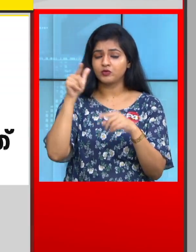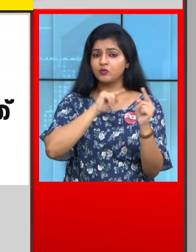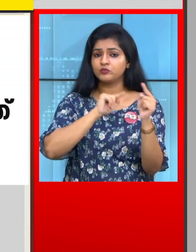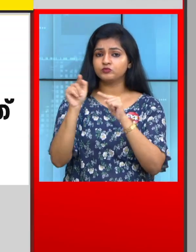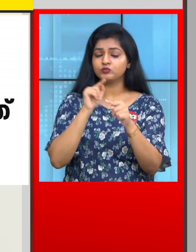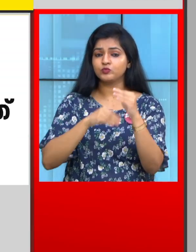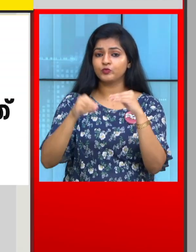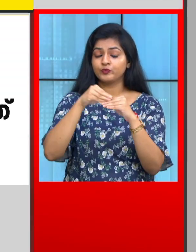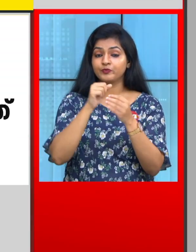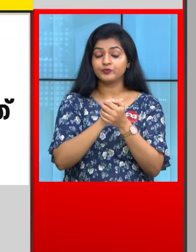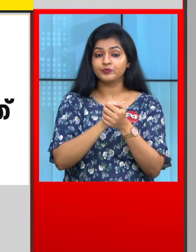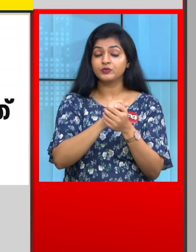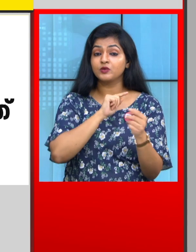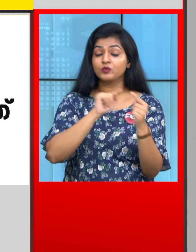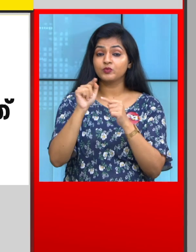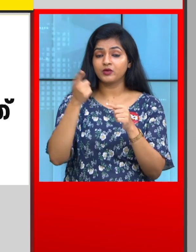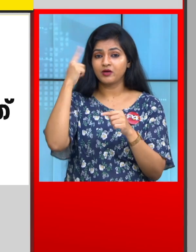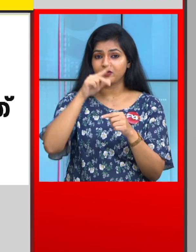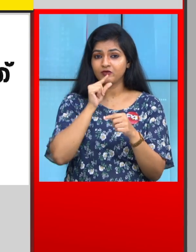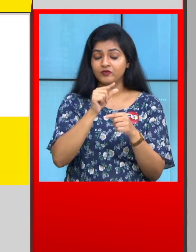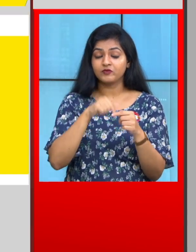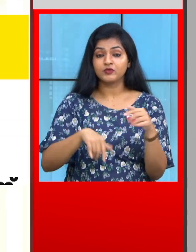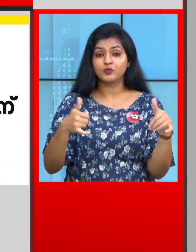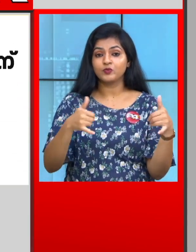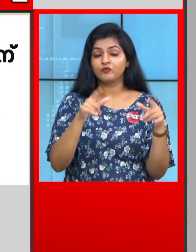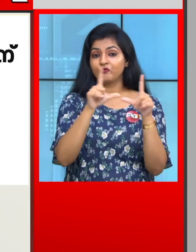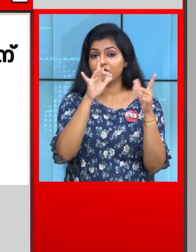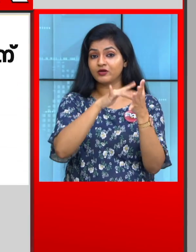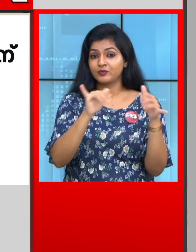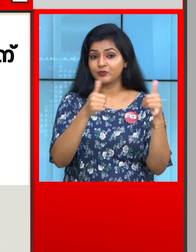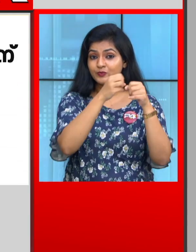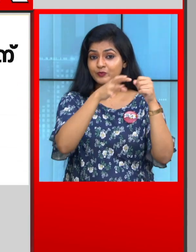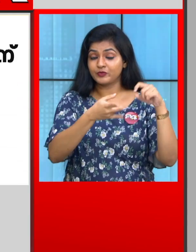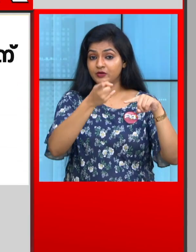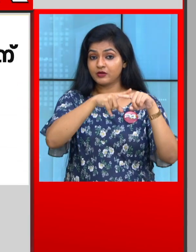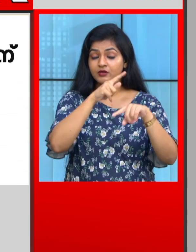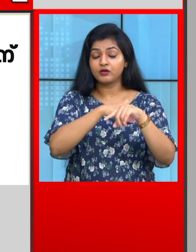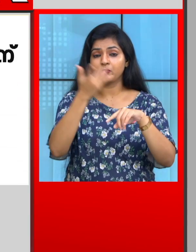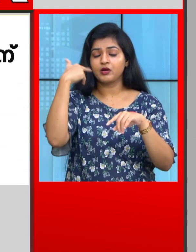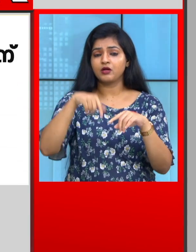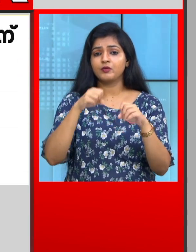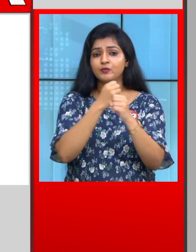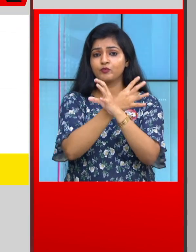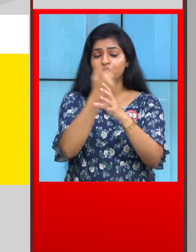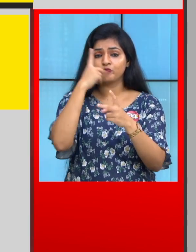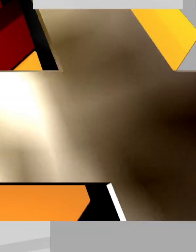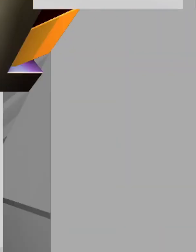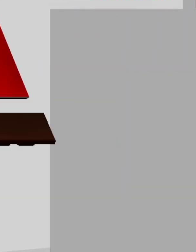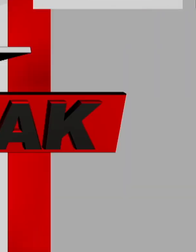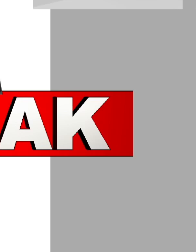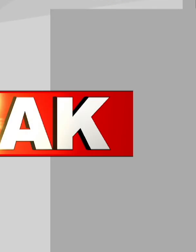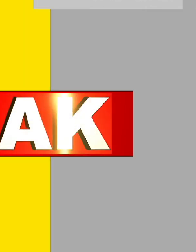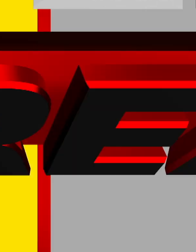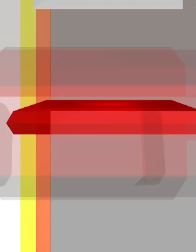ഇപ്പോൾ അദ്ദേഹം ഉയർത്തിവിട്ട ആരോപണം അത് ഈ മുണ്ടക്കൈ ദുരന്തമുണ്ടായ സമയത്ത് വലിയ രീതിയിൽ മാധ്യമ ശ്രദ്ധ പിടിച്ചുപറ്റുകയും ഒപ്പം തന്നെ വലിയ